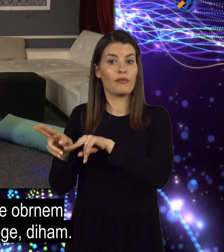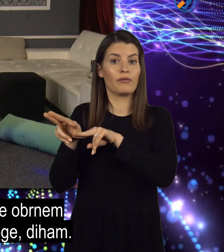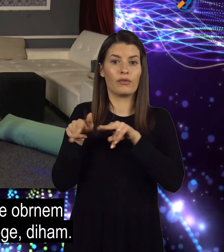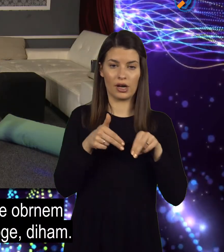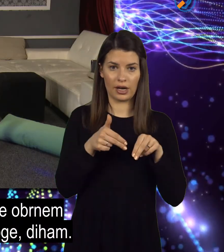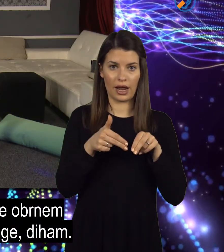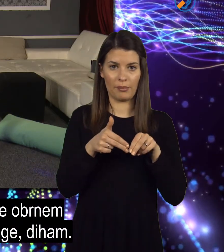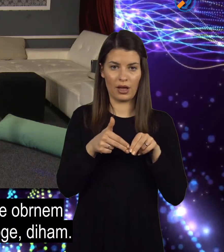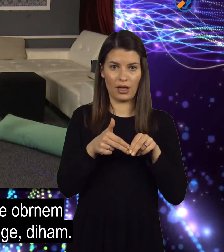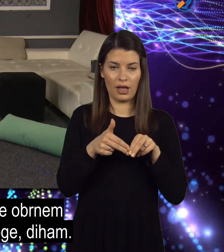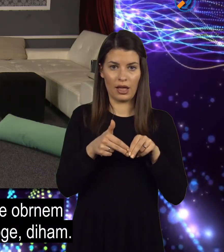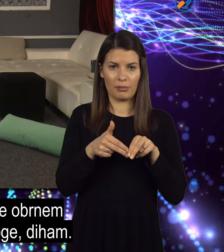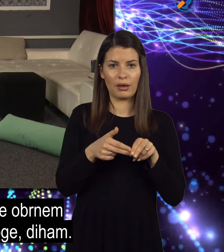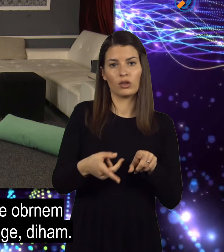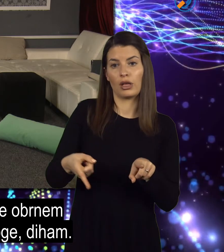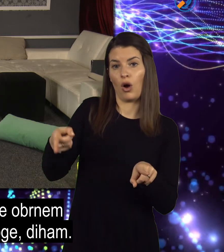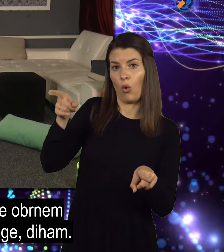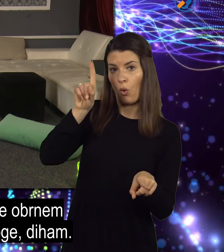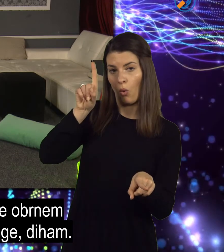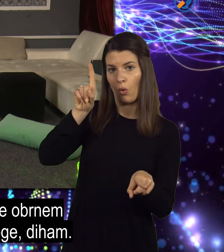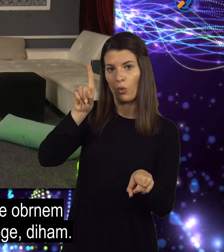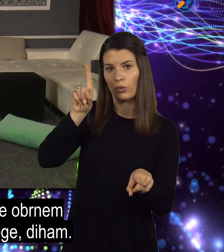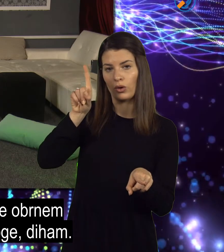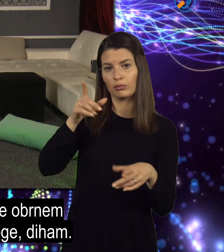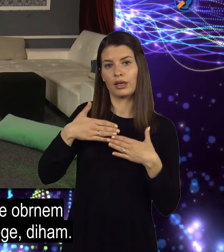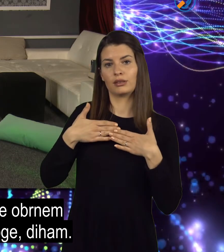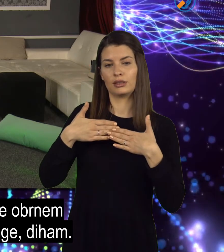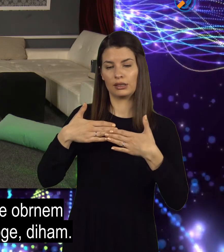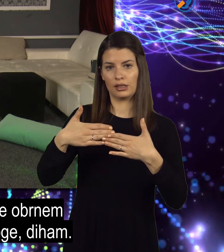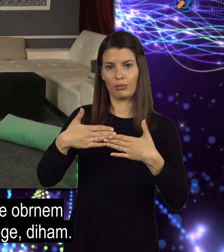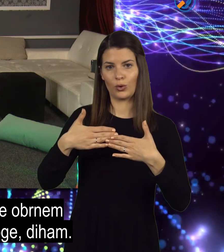Pridem nazaj, se obrnem stran od svoje noge in diham.